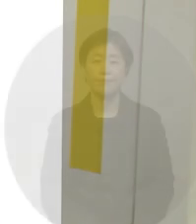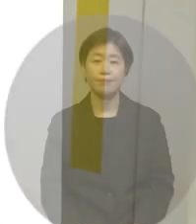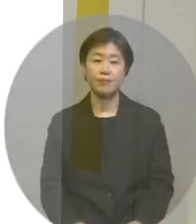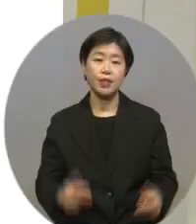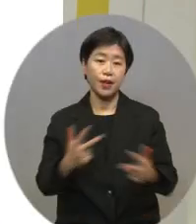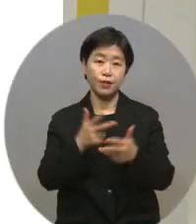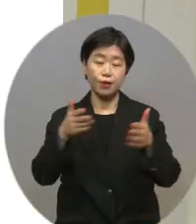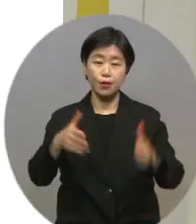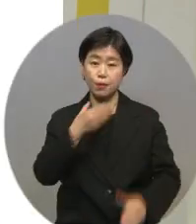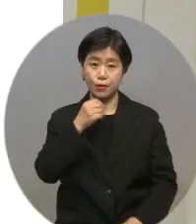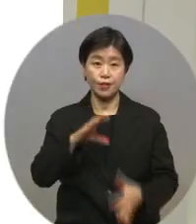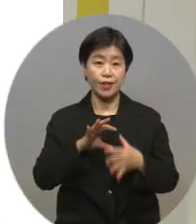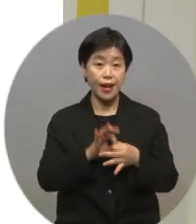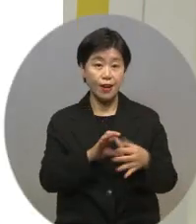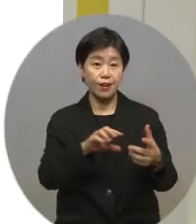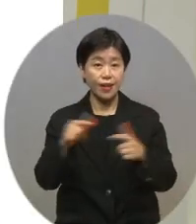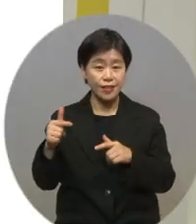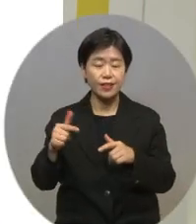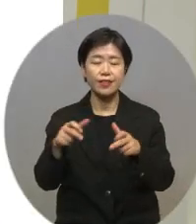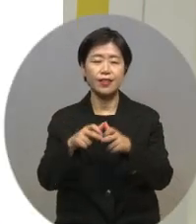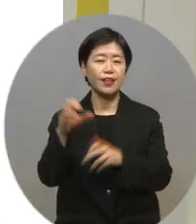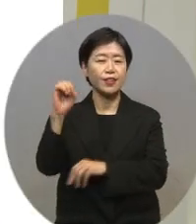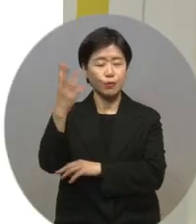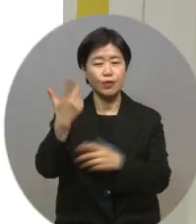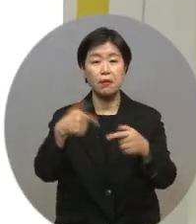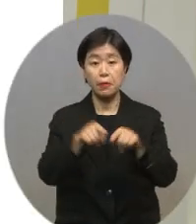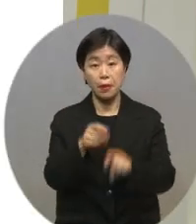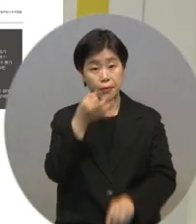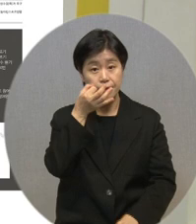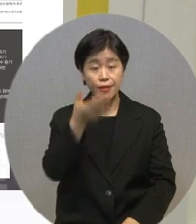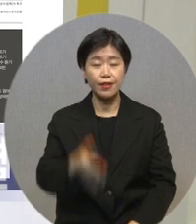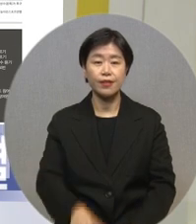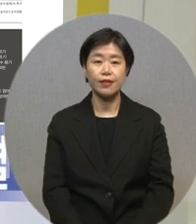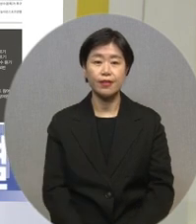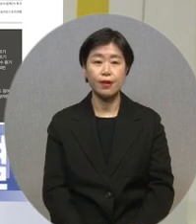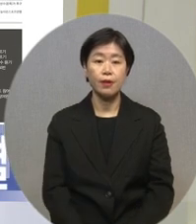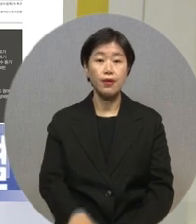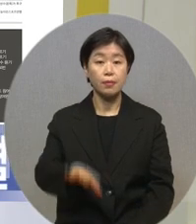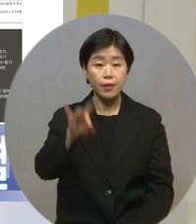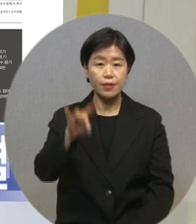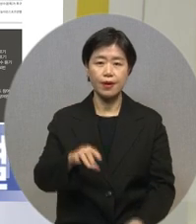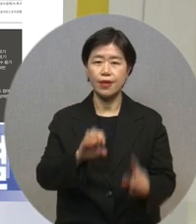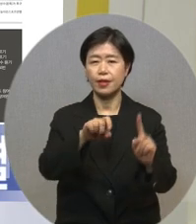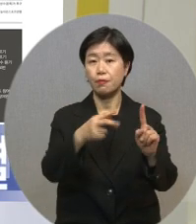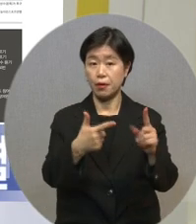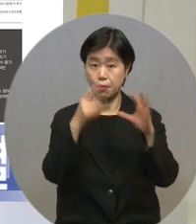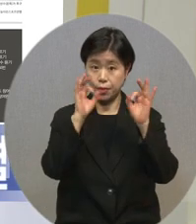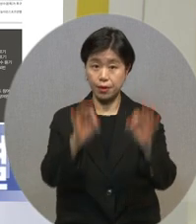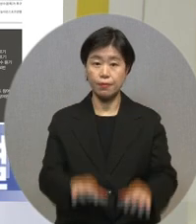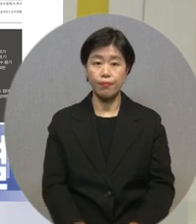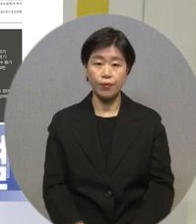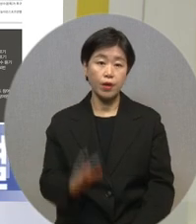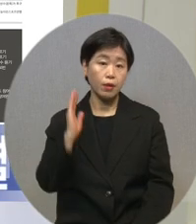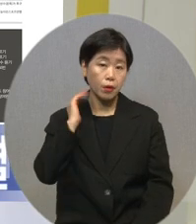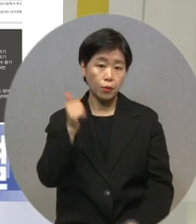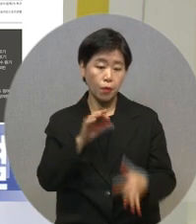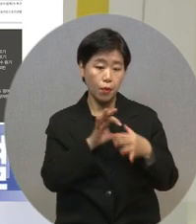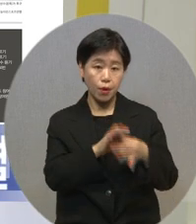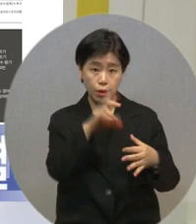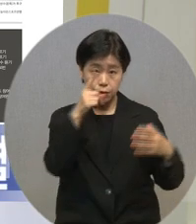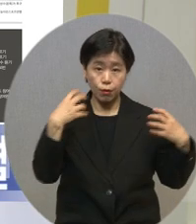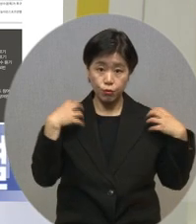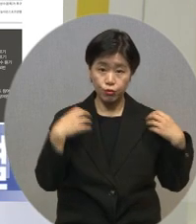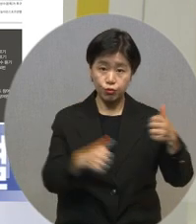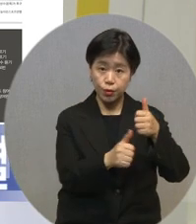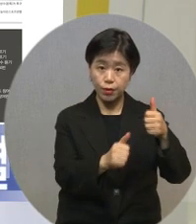한주간에 복직의 소식을 장애인 신문과 함께 만나봅니다 먼저 장애인 신문 1면입니다 대통령직속 국민통합